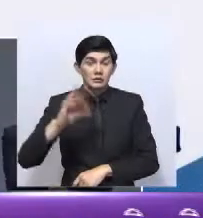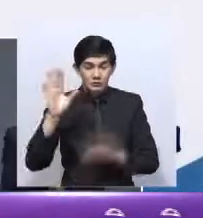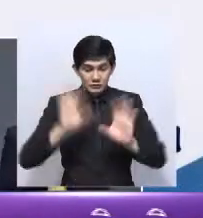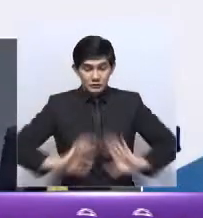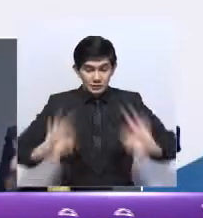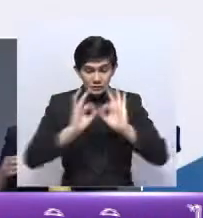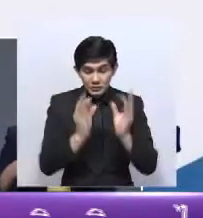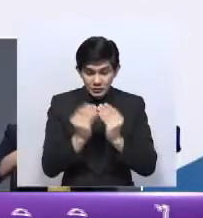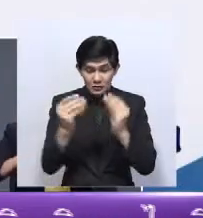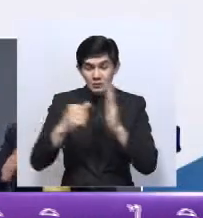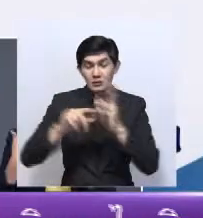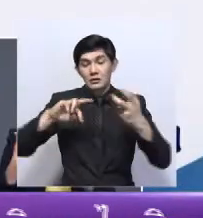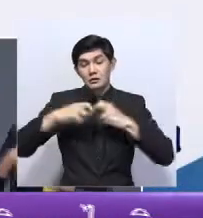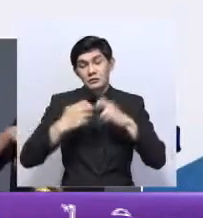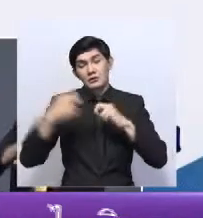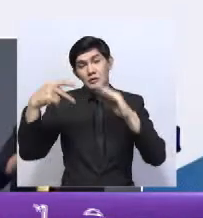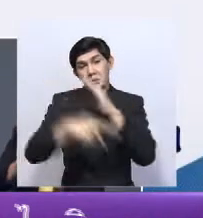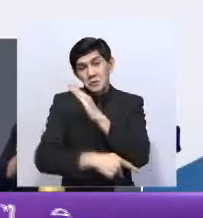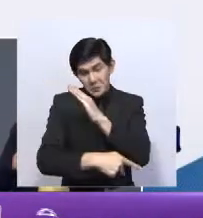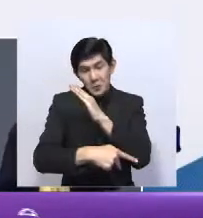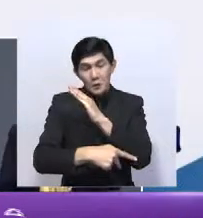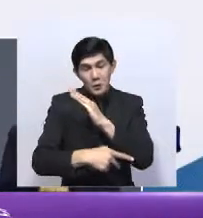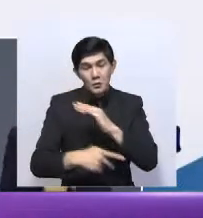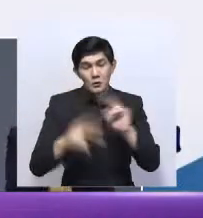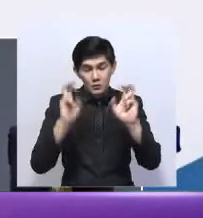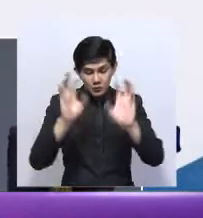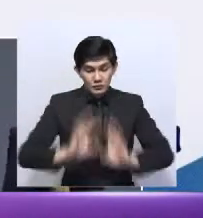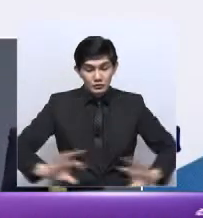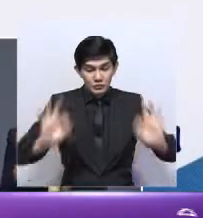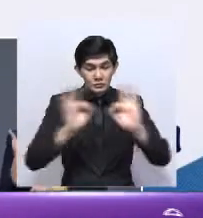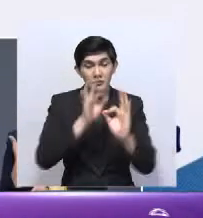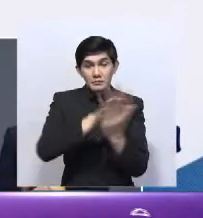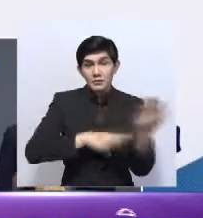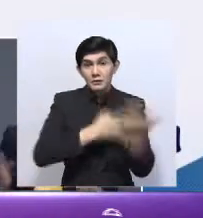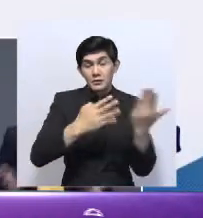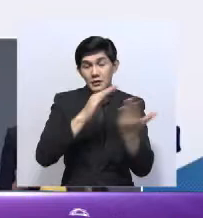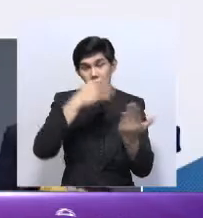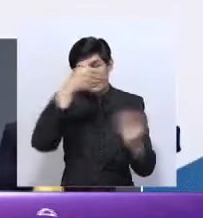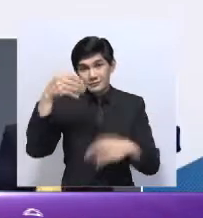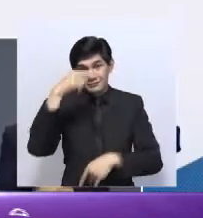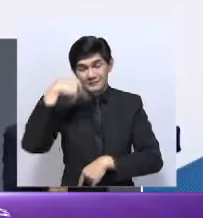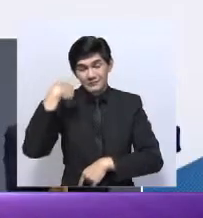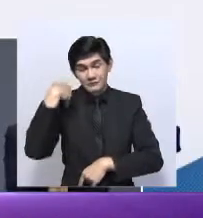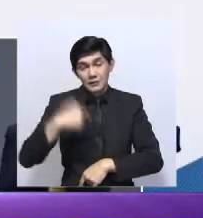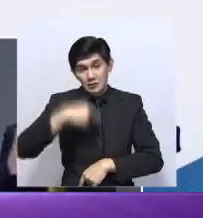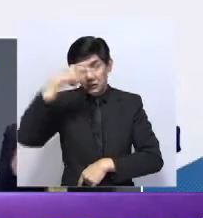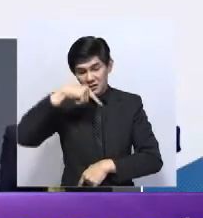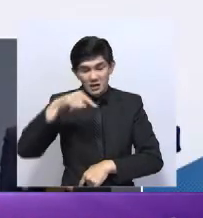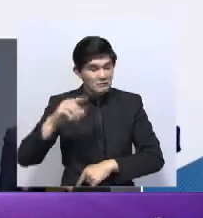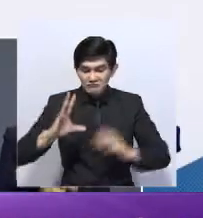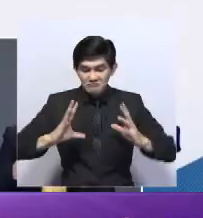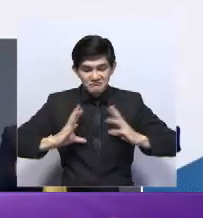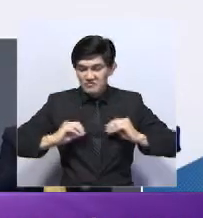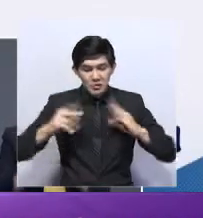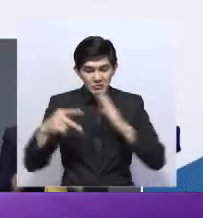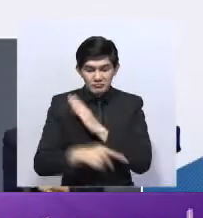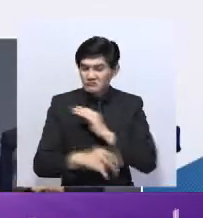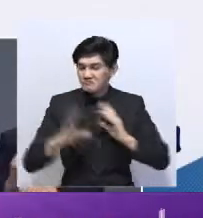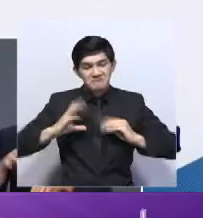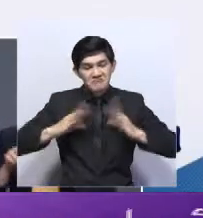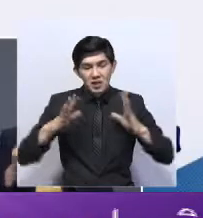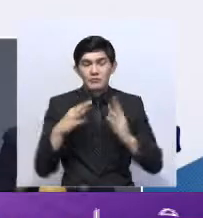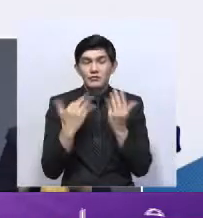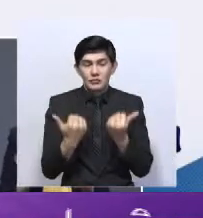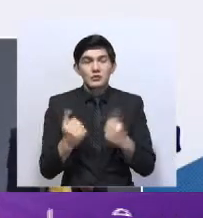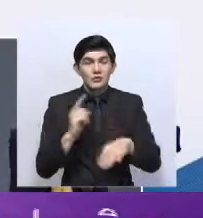ำคัญในการแก้ไขปัญหาการทุจริตให้เป็นวาระเร่งด่วนและวาระแห่งชาติคนไทยต้องไม่ทนต่อการทุจริตถึงเวล